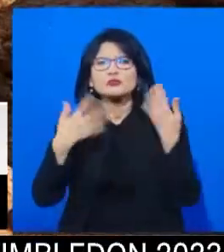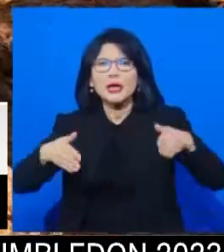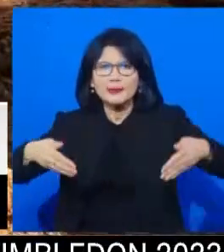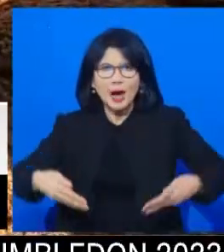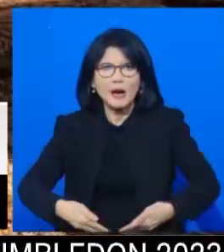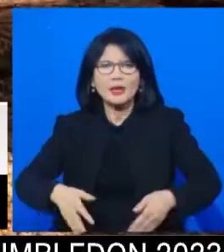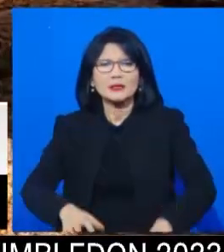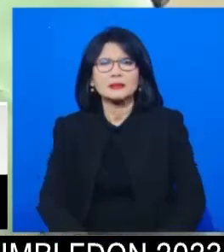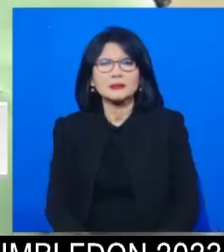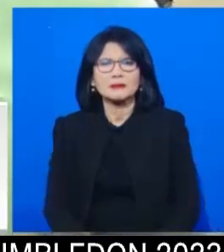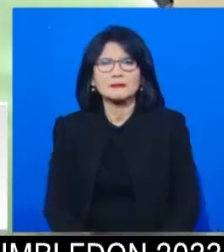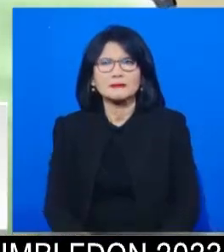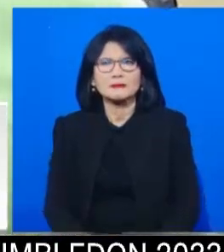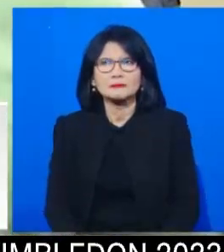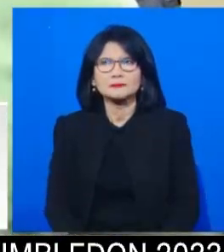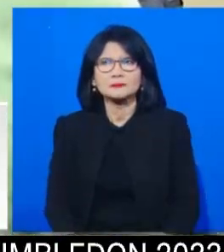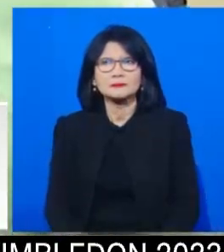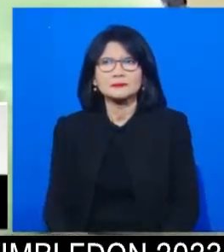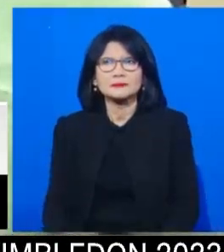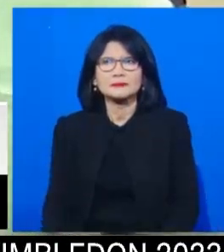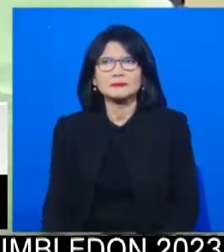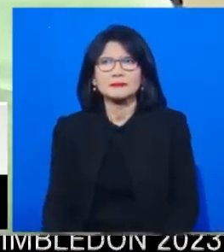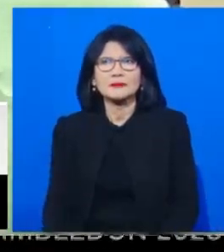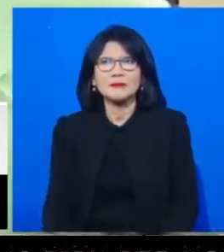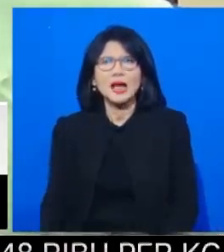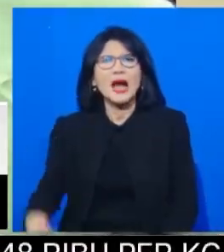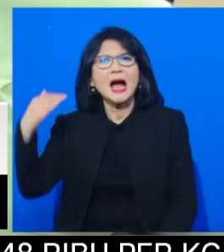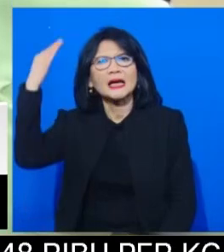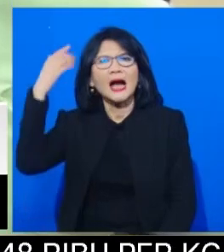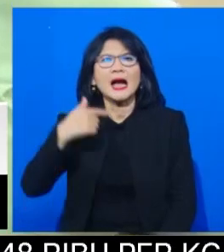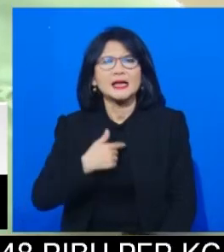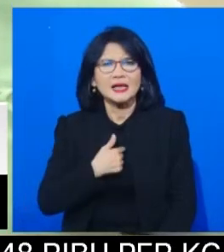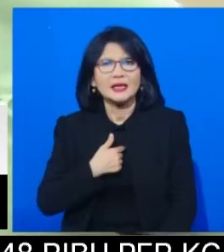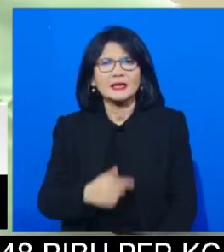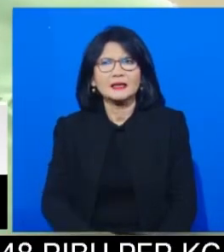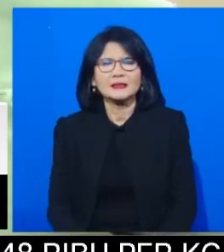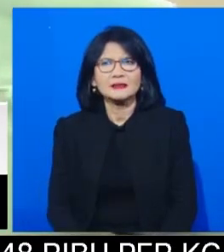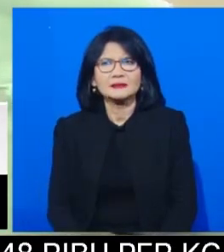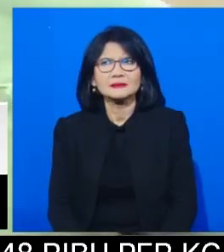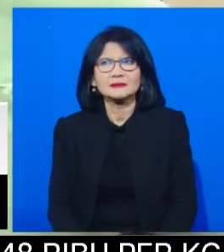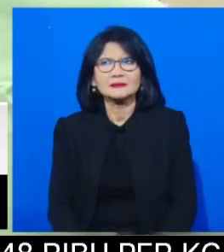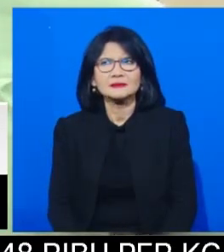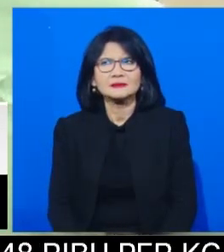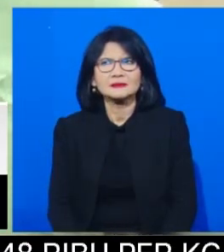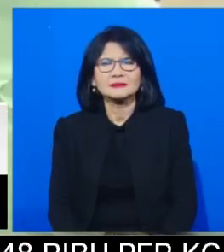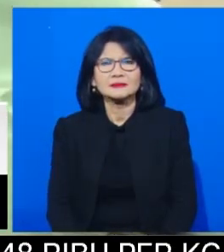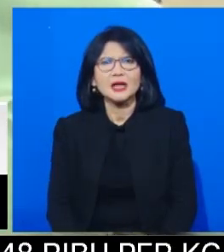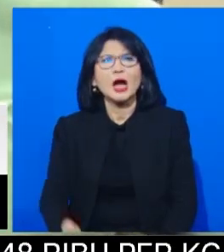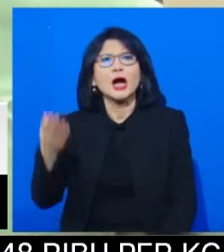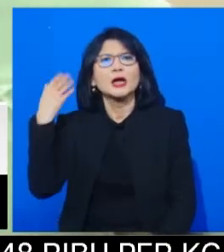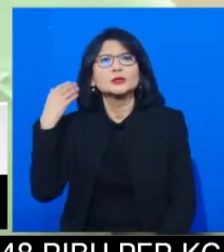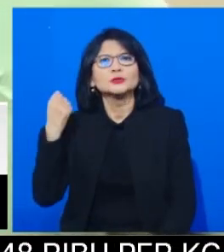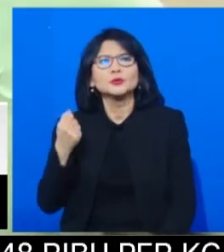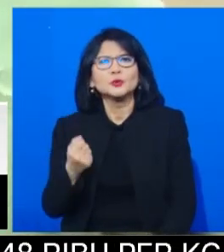kemarin. Beliau, kakak saya bilang jam 7 ya, tentu ke gym dulu, ada acara gym, terus jam pulang dulu